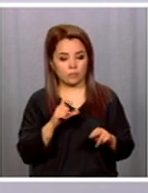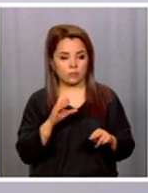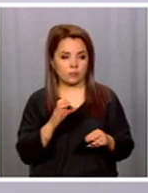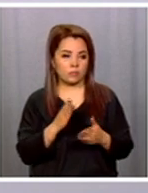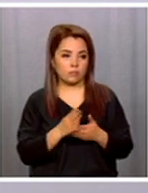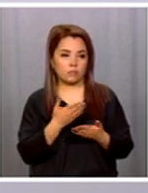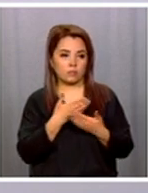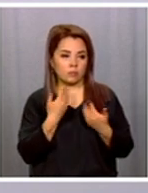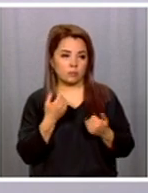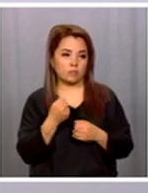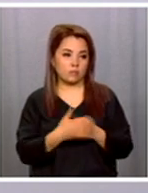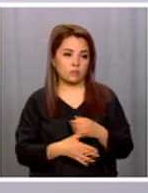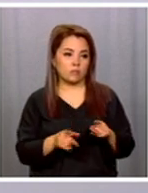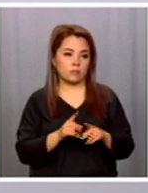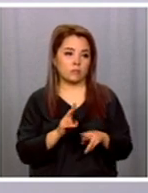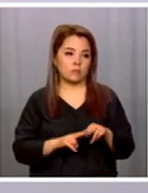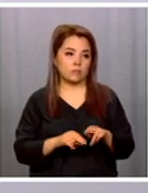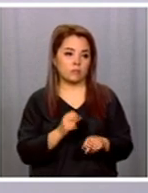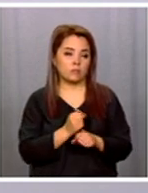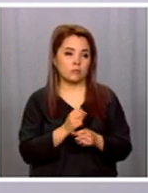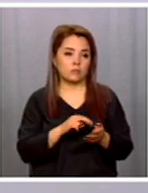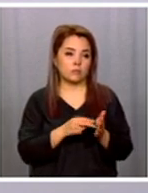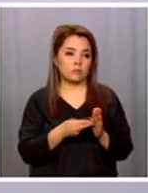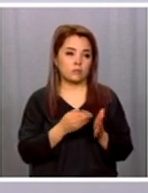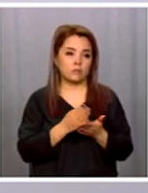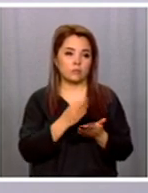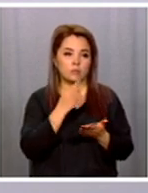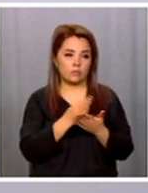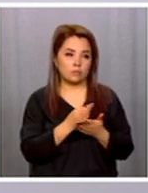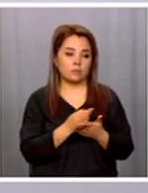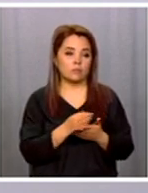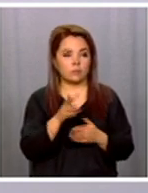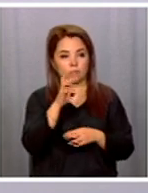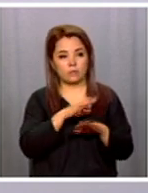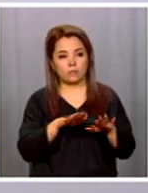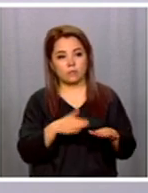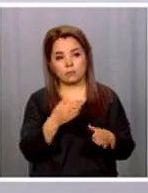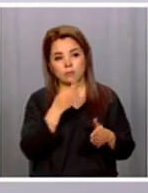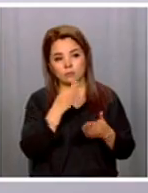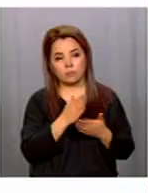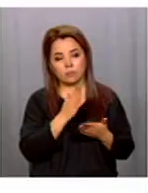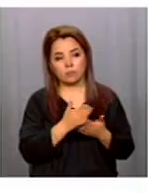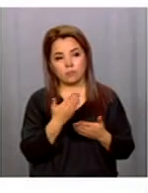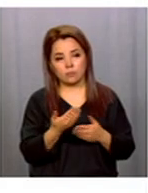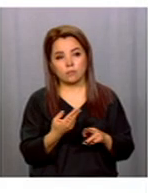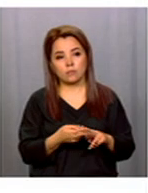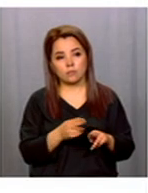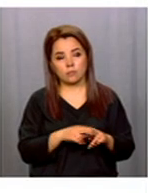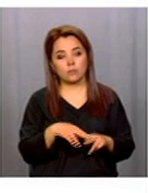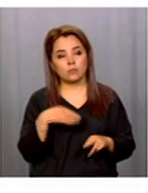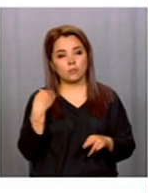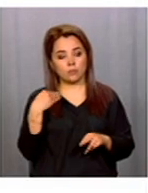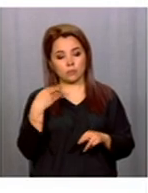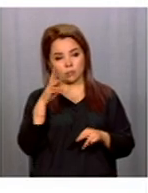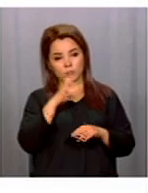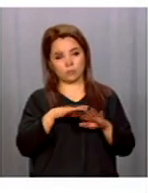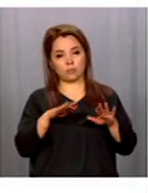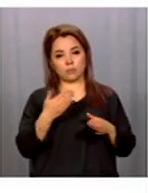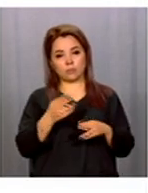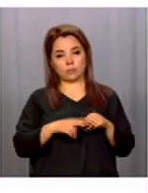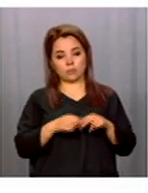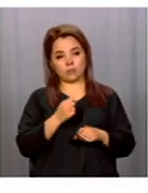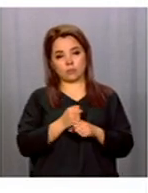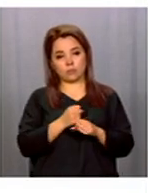бірақ станциялар салыну жоспарланып отырған елдер бар. Мен көріп отырғандай, Түркия мемлекетін мысалға келтіруге